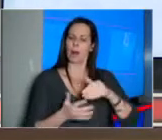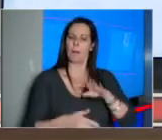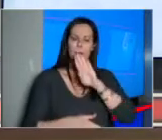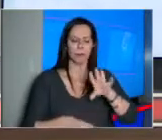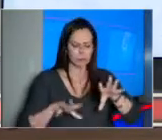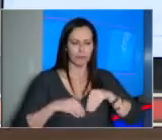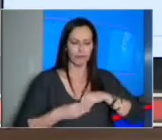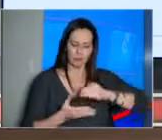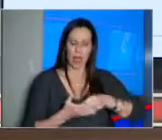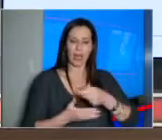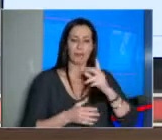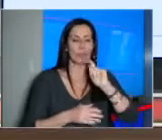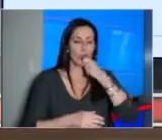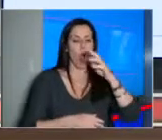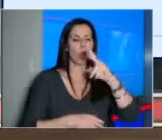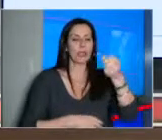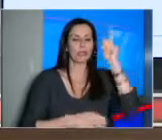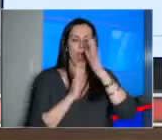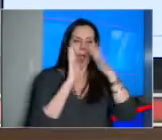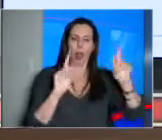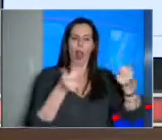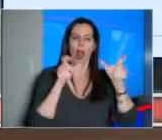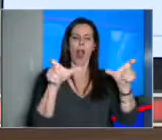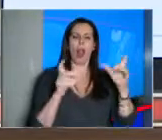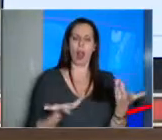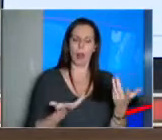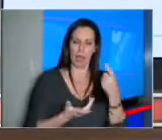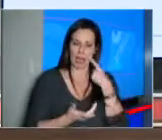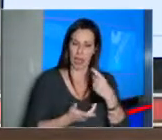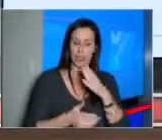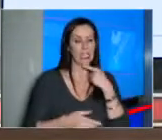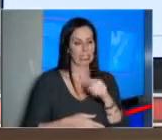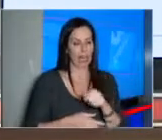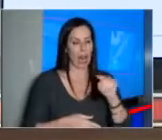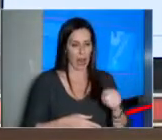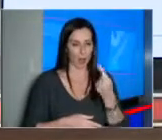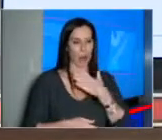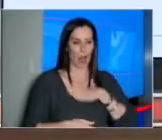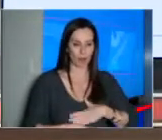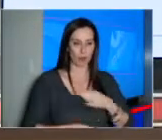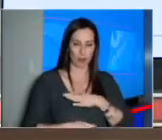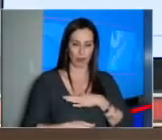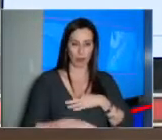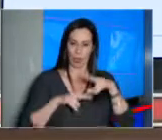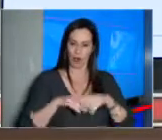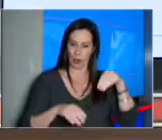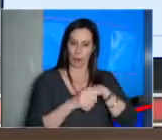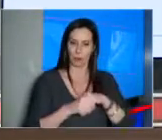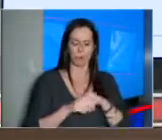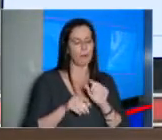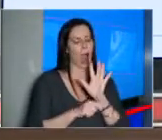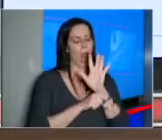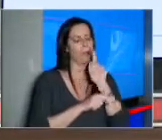הממשלה על חיסיון ארכיוני לעוד 20 שנה נוספות? נראה שענייני ישראל, למרות הרצון שלנו להשאירם פנימה,